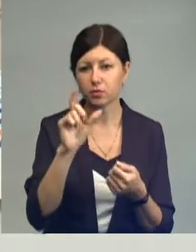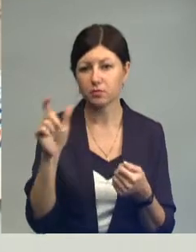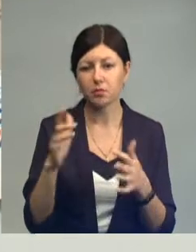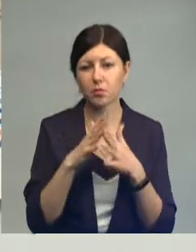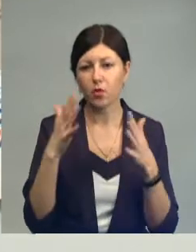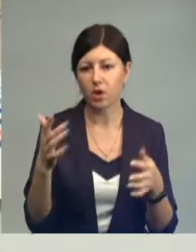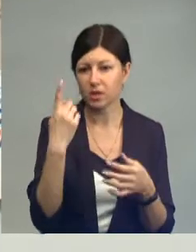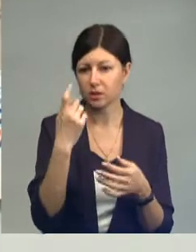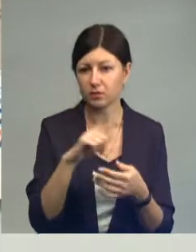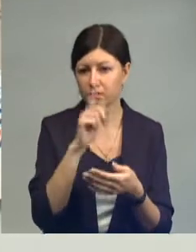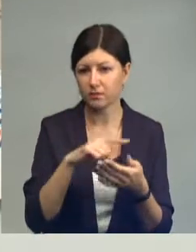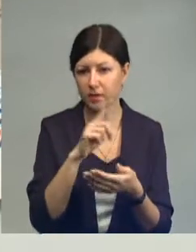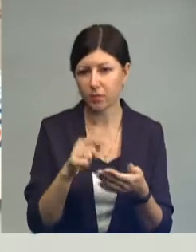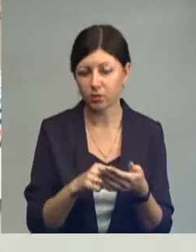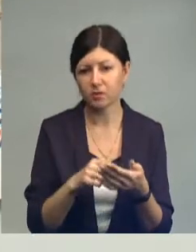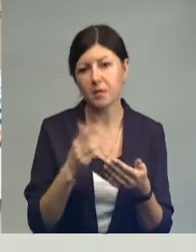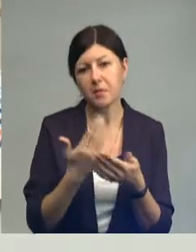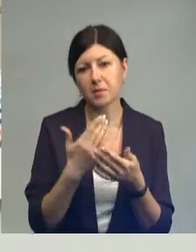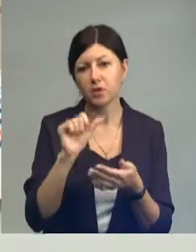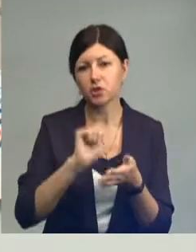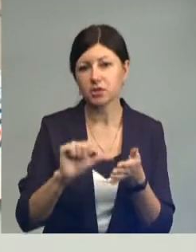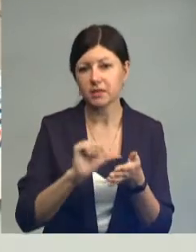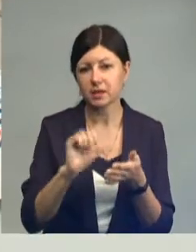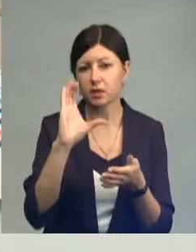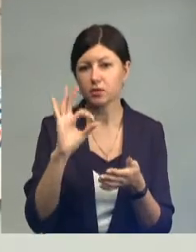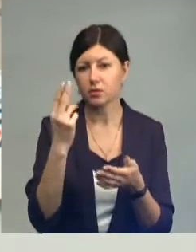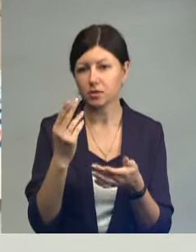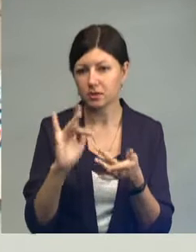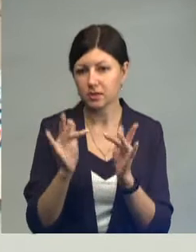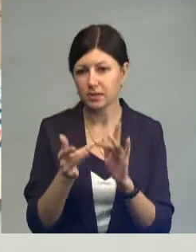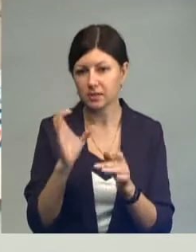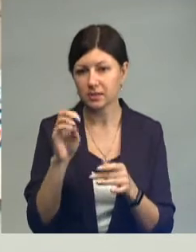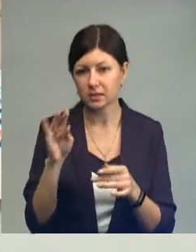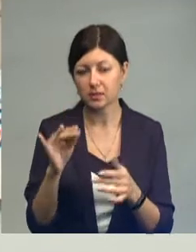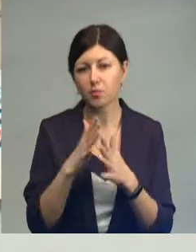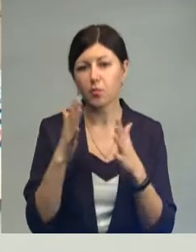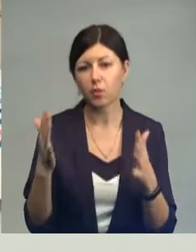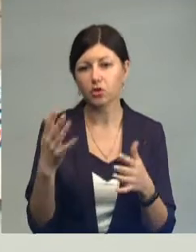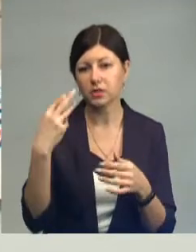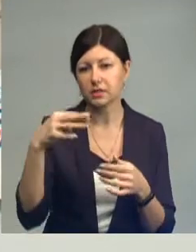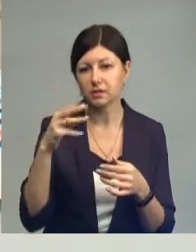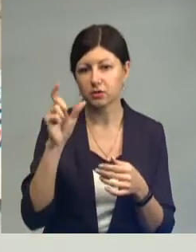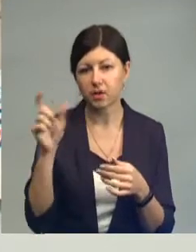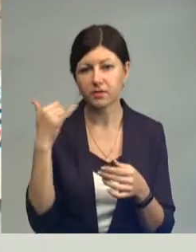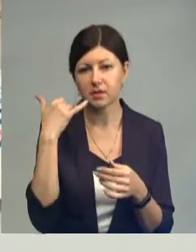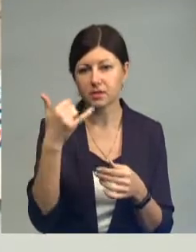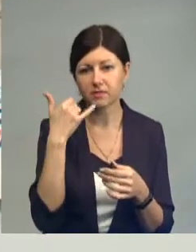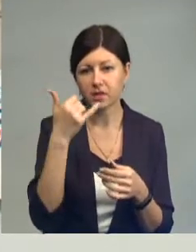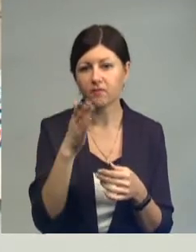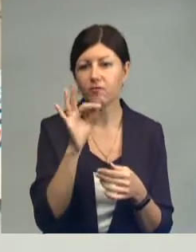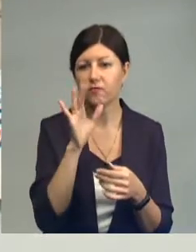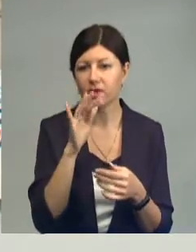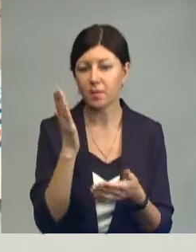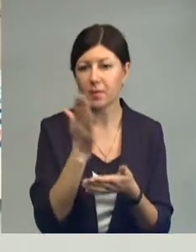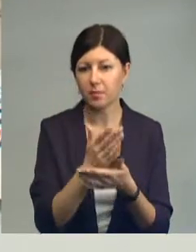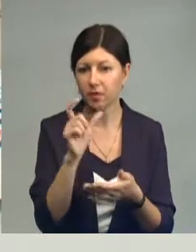сотни вопросов около 60 через социальной сети больше трех десятков человек дозвонились нам во время прямого эфира